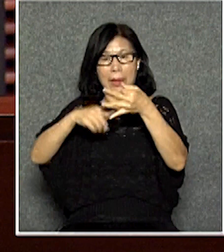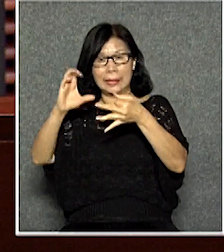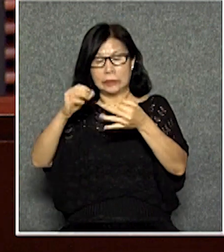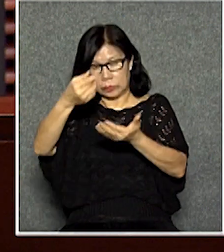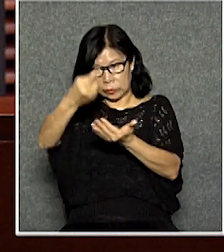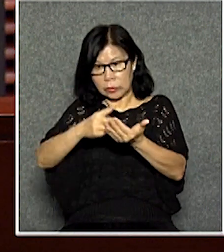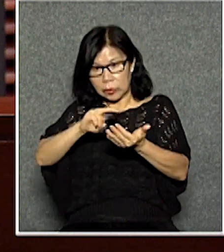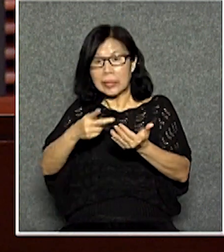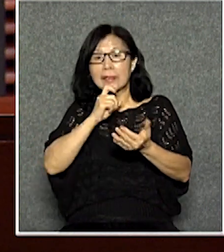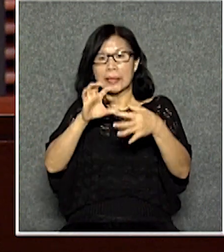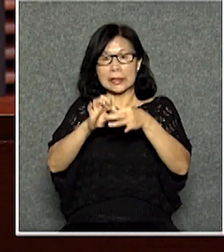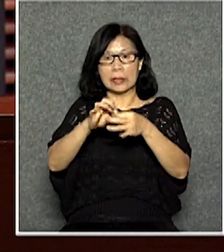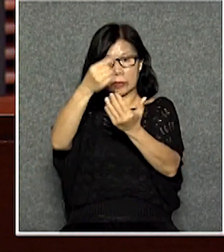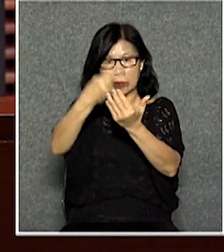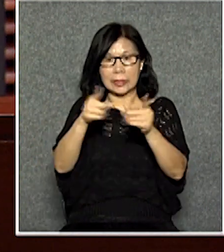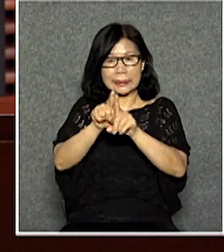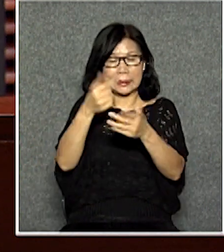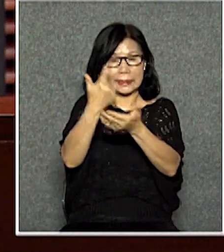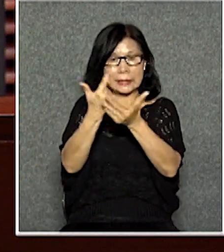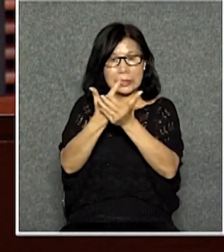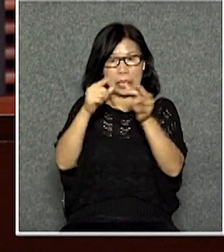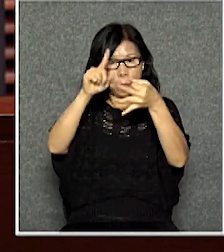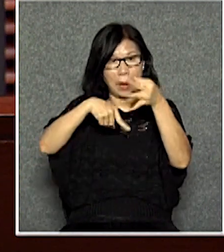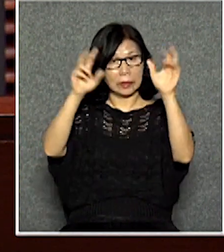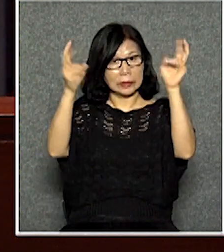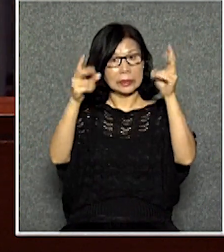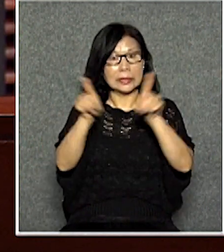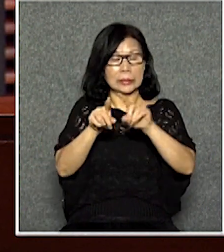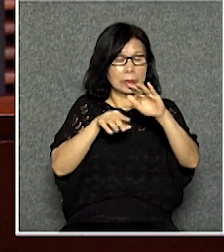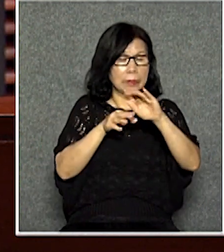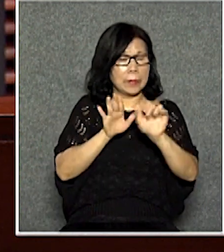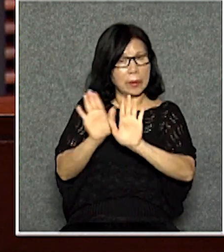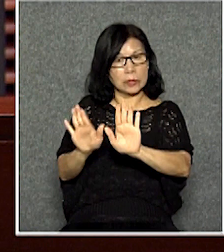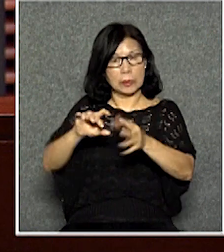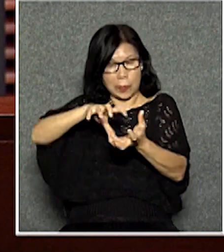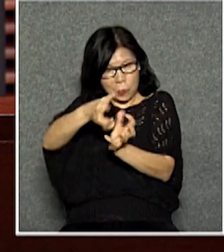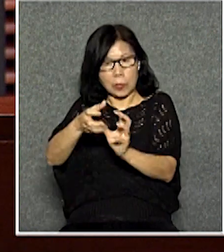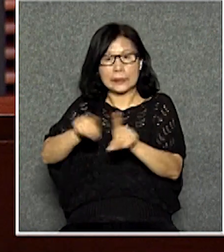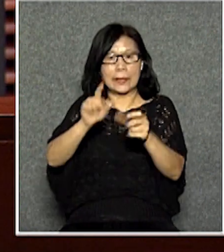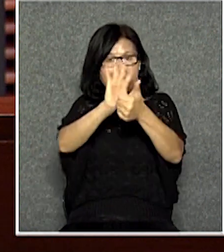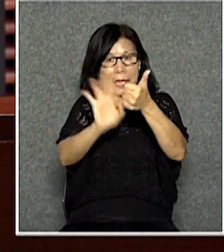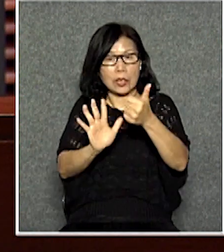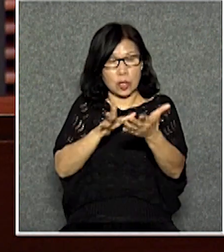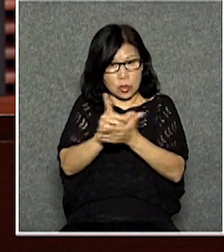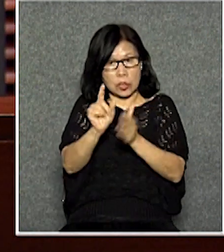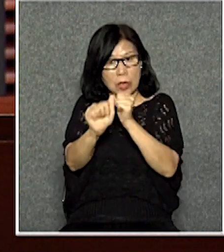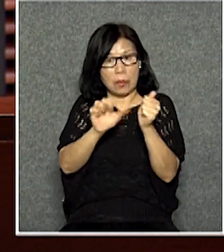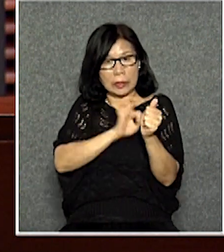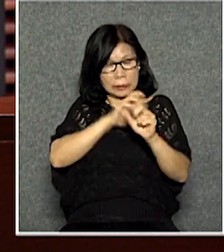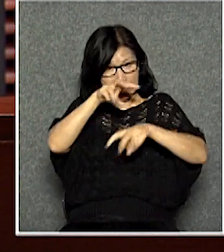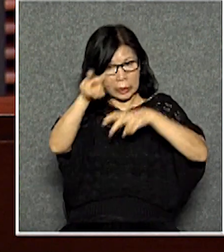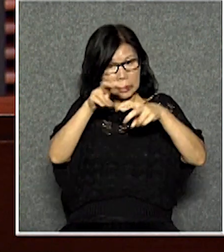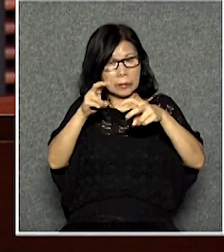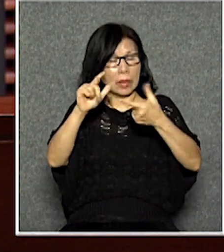委員會的擬議主要研究範疇，試圖妨礙、扭曲或者影響專責委員會的調查方